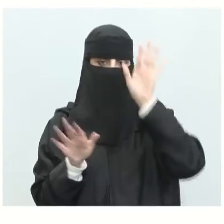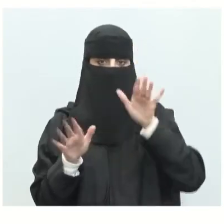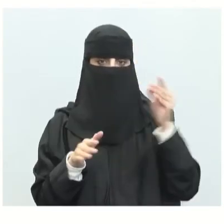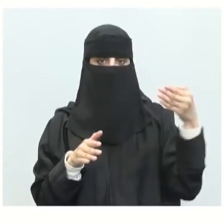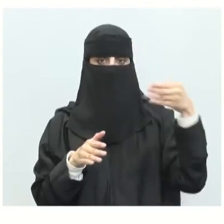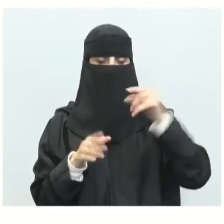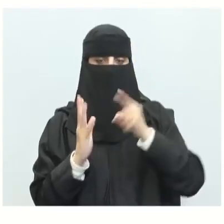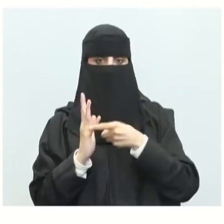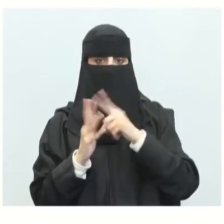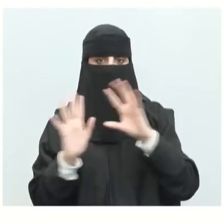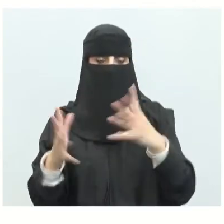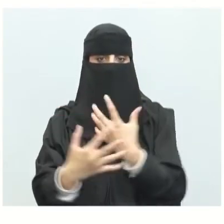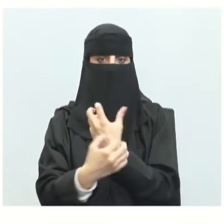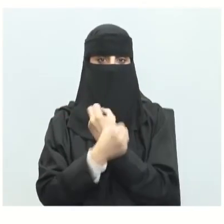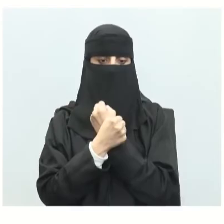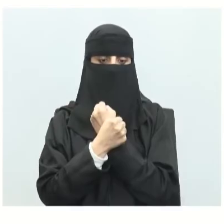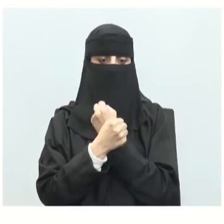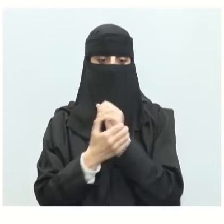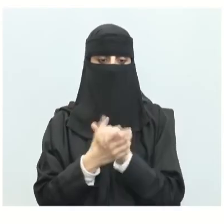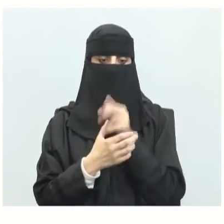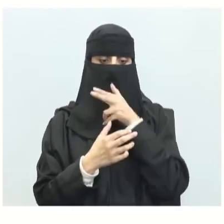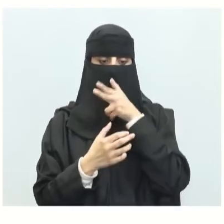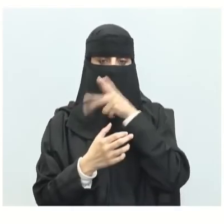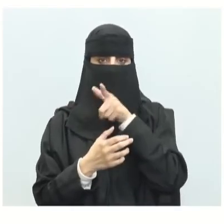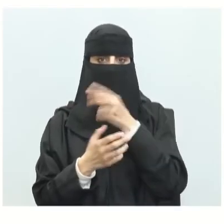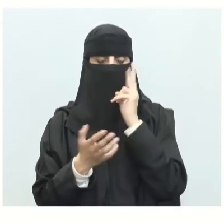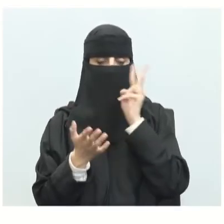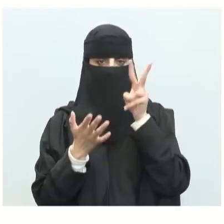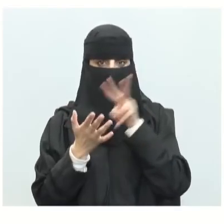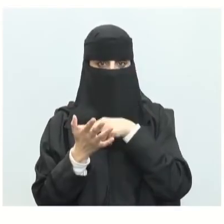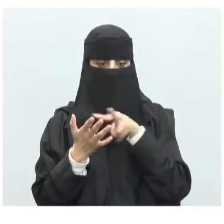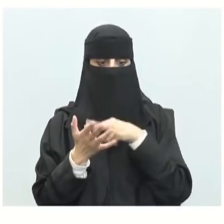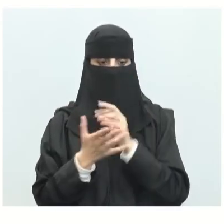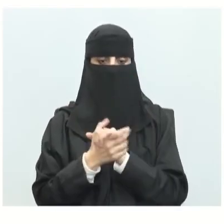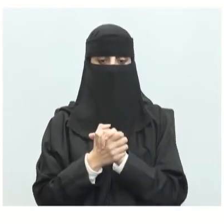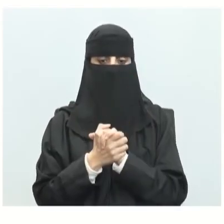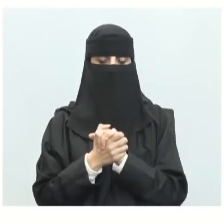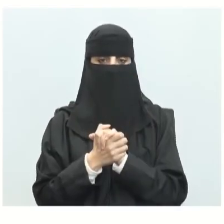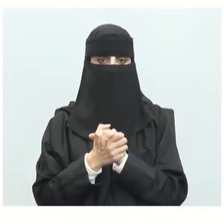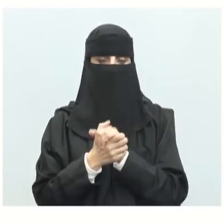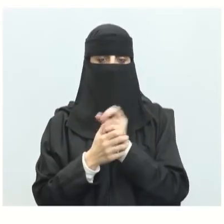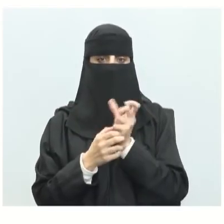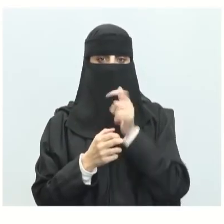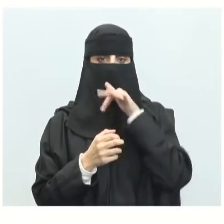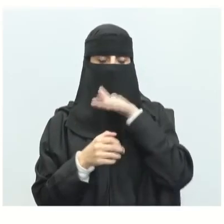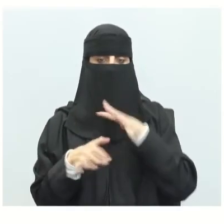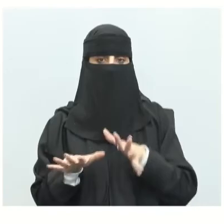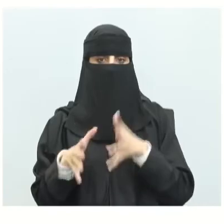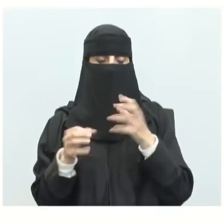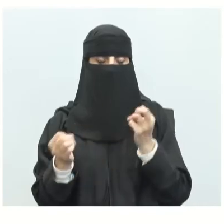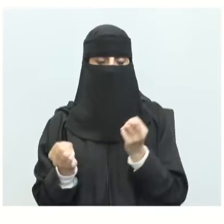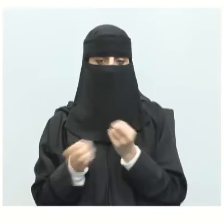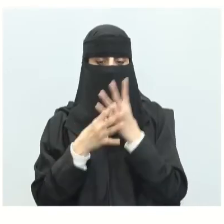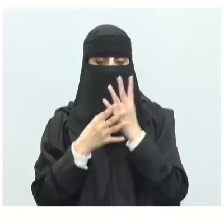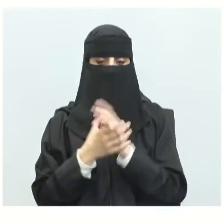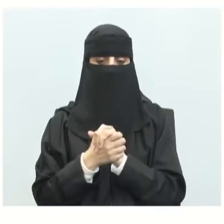وضمه اليه وقال له اقرا فوجئ محمد صلى